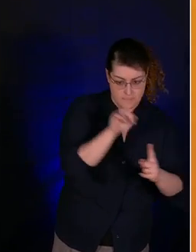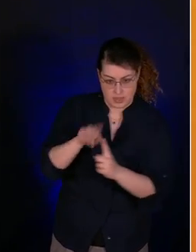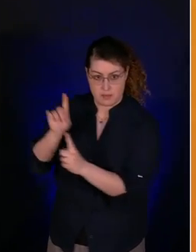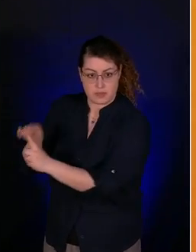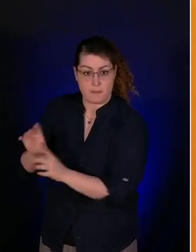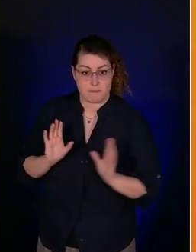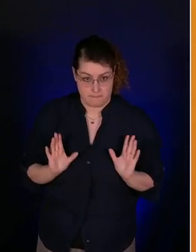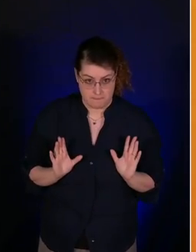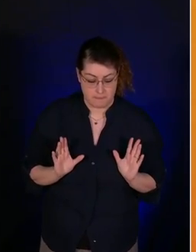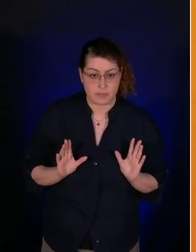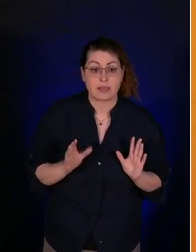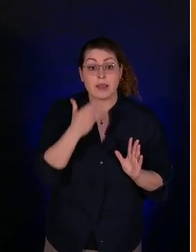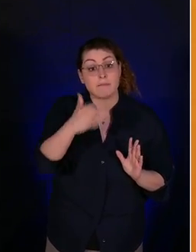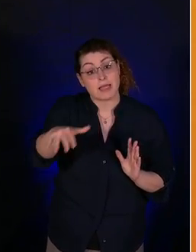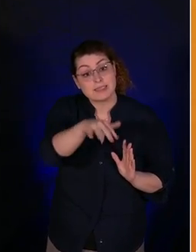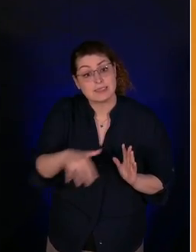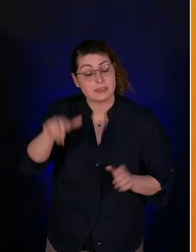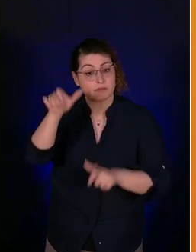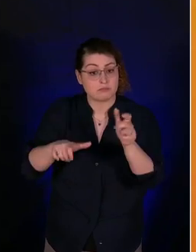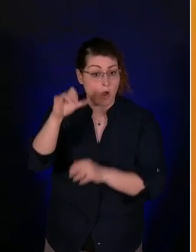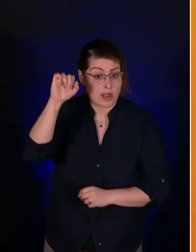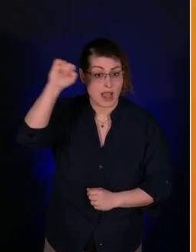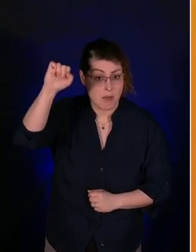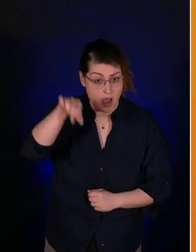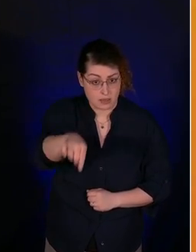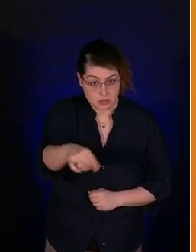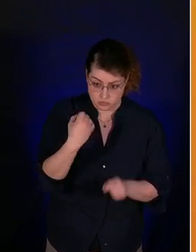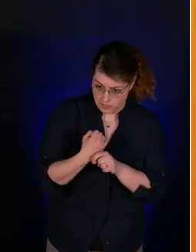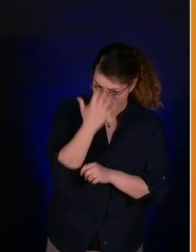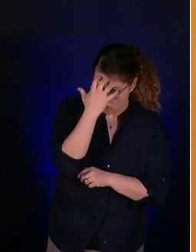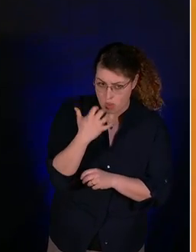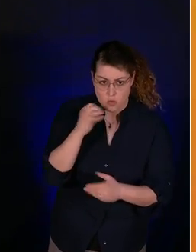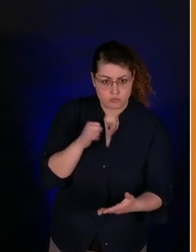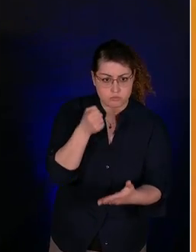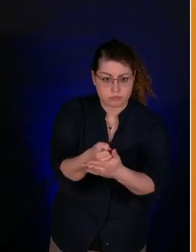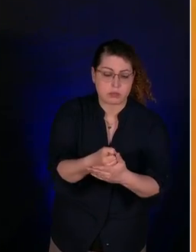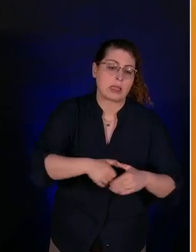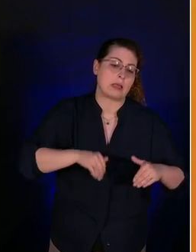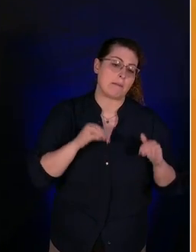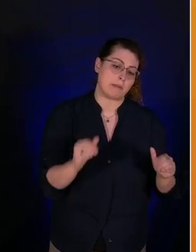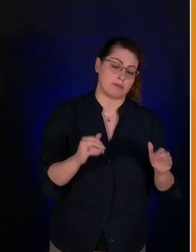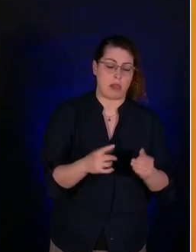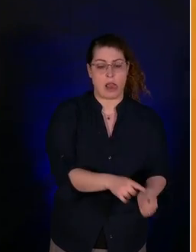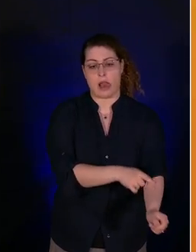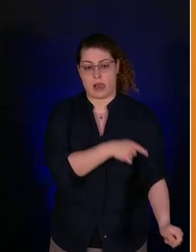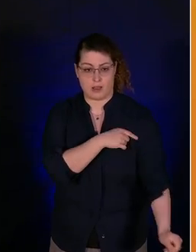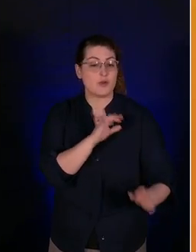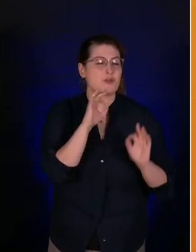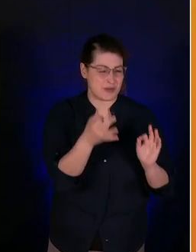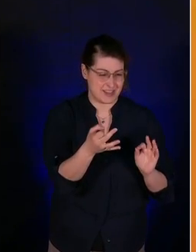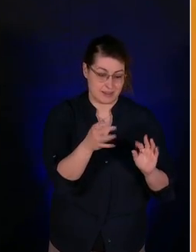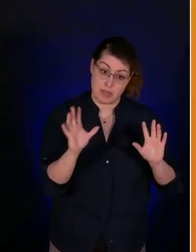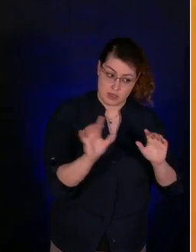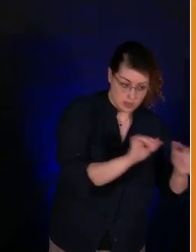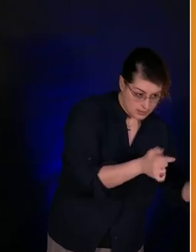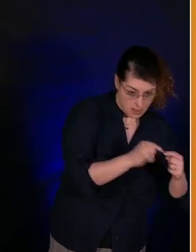remercier l'ensemble des camarades pour leur travail sérieux, même si celui-ci a été un peu long. Les débats ont